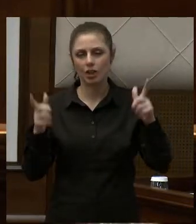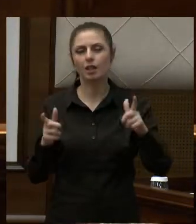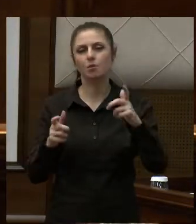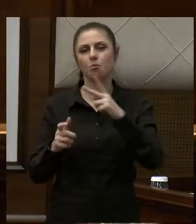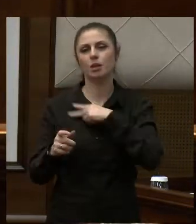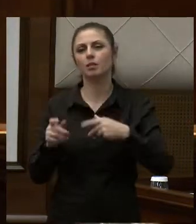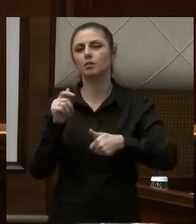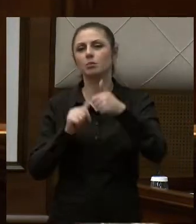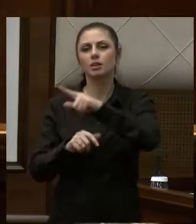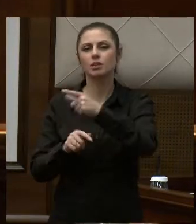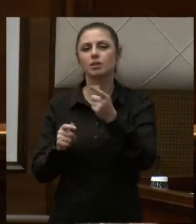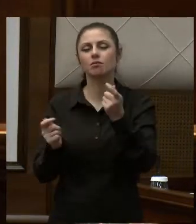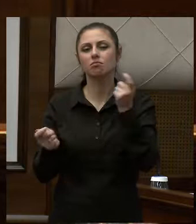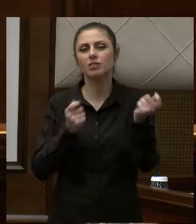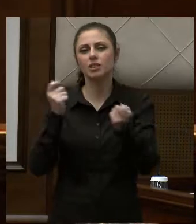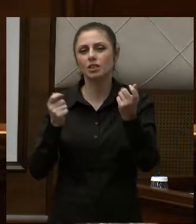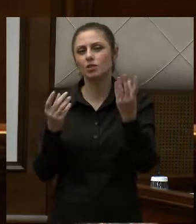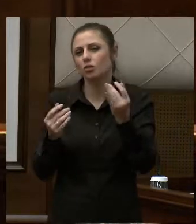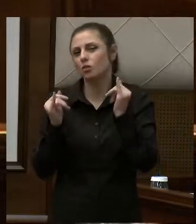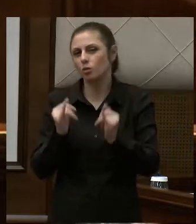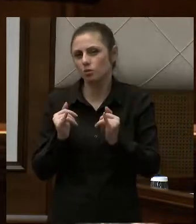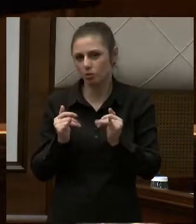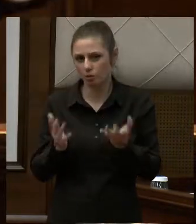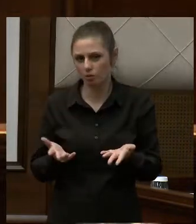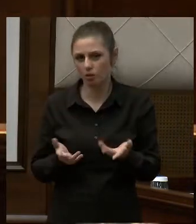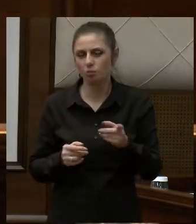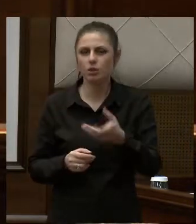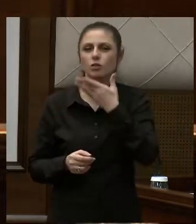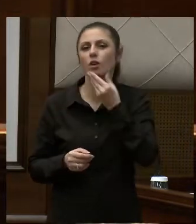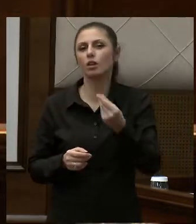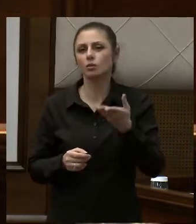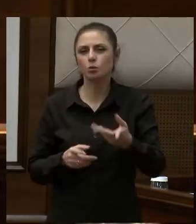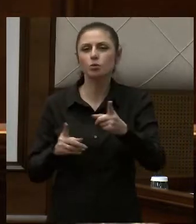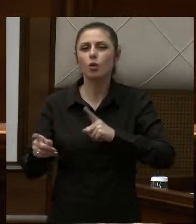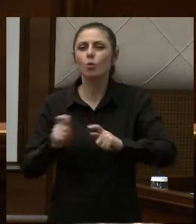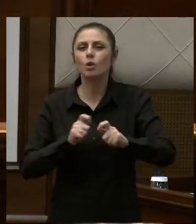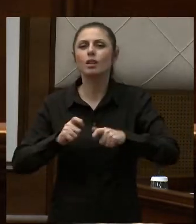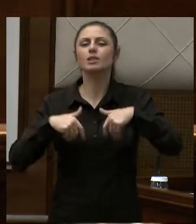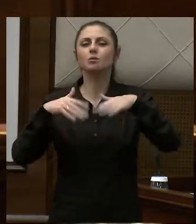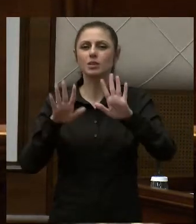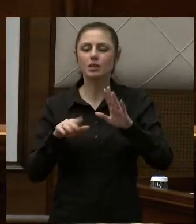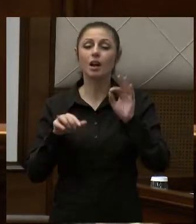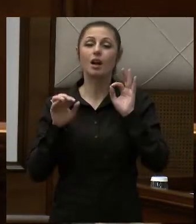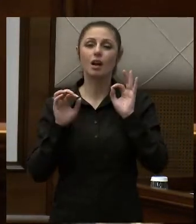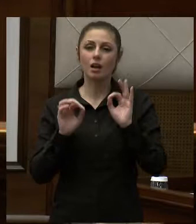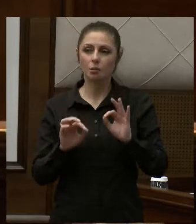Tabirimi mazur karşılayın. Ayıptır, yazıktır, günahtır. Bunlarla uğraşmasınlar. Bir an